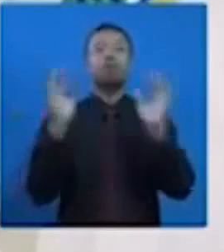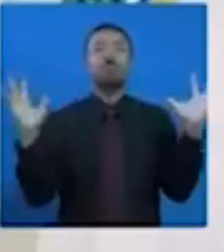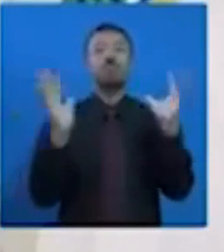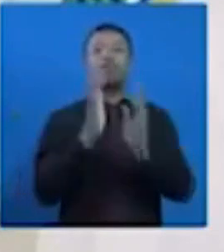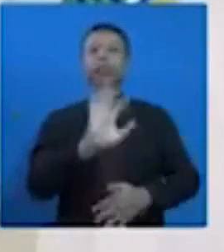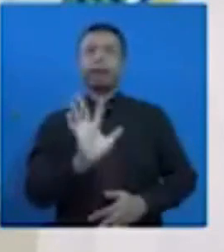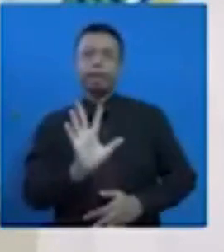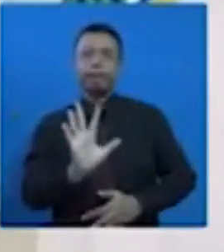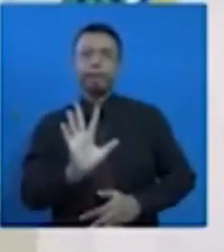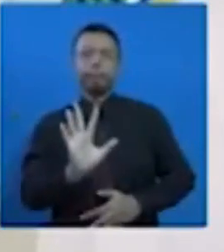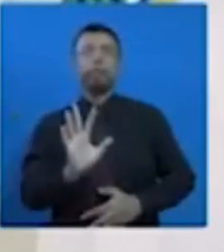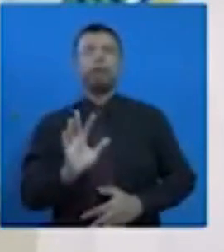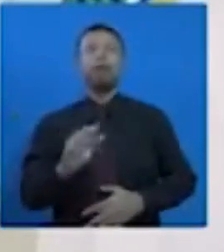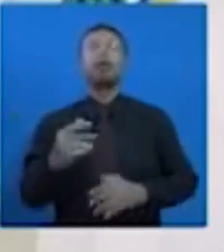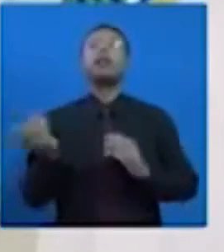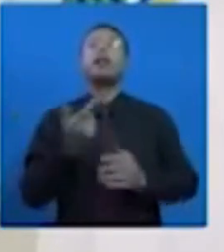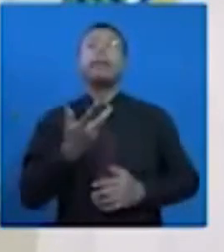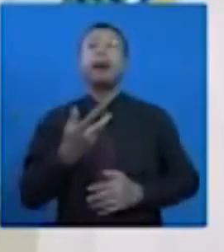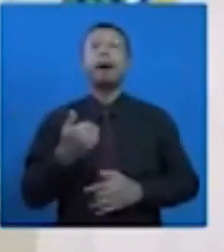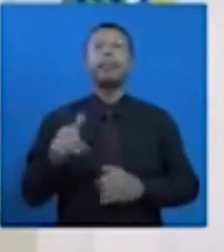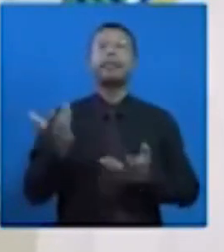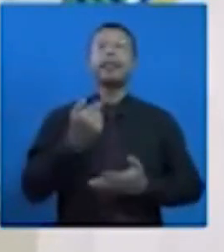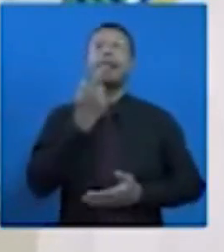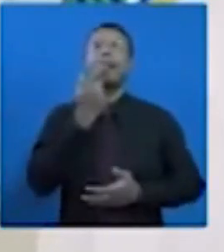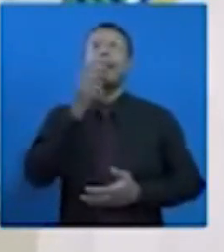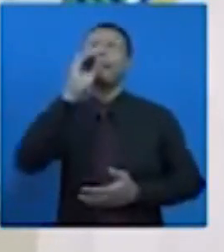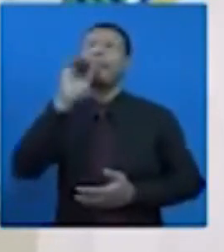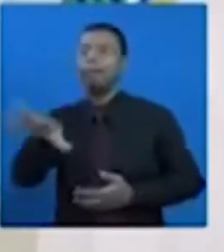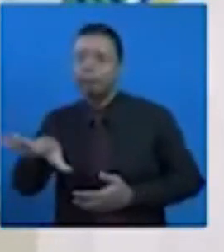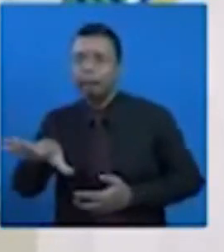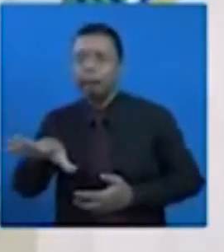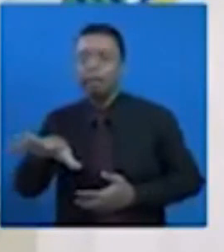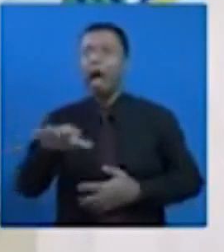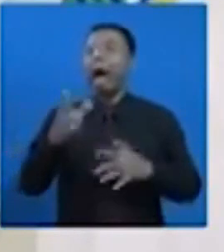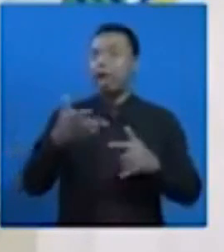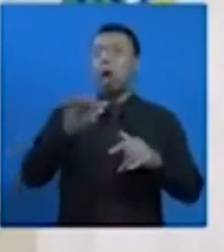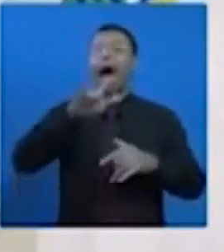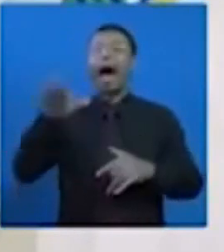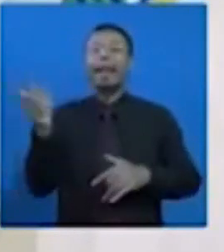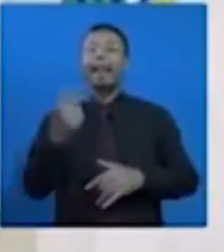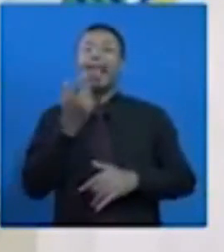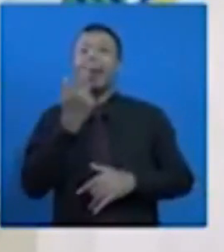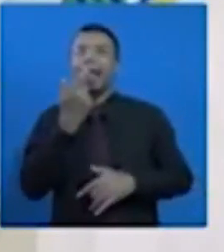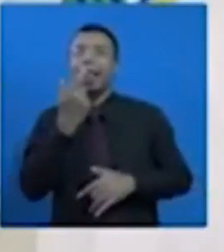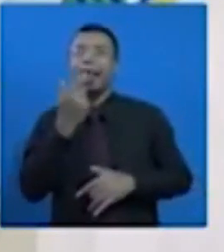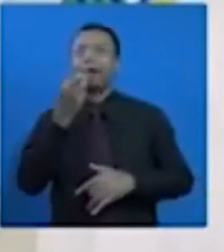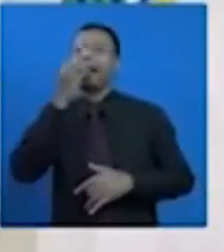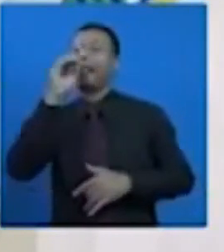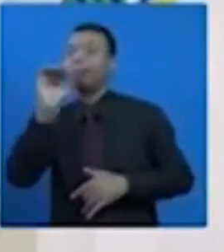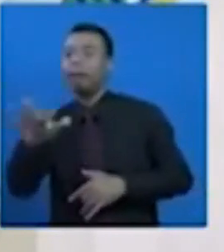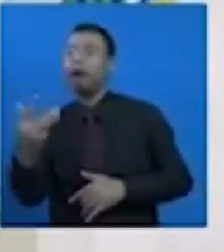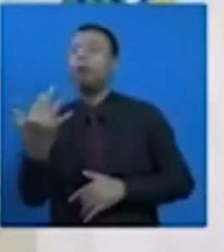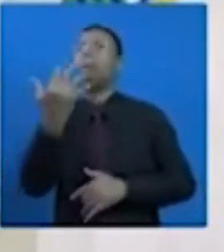melulu kandeman dari droplets biasanya istilahnya bahasa Inggris atau cairan yang melayang keluar